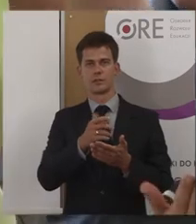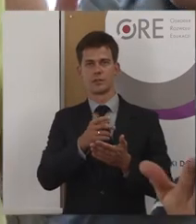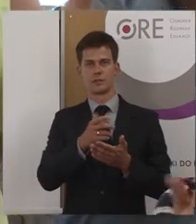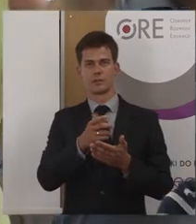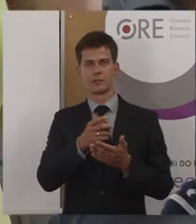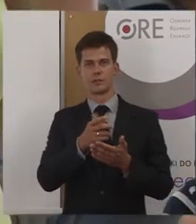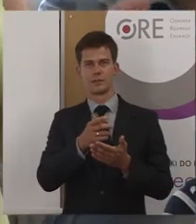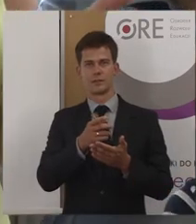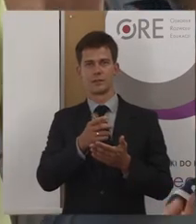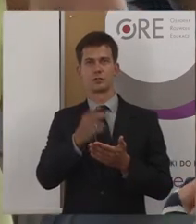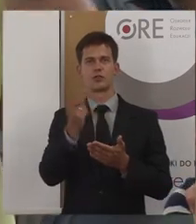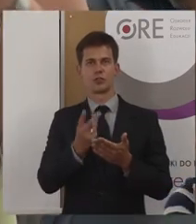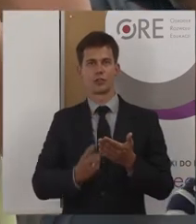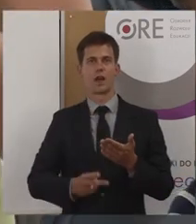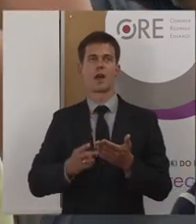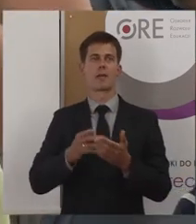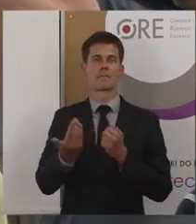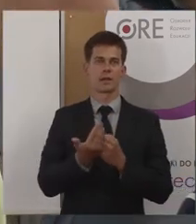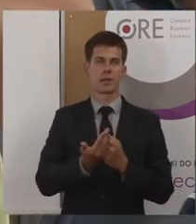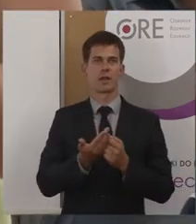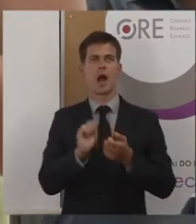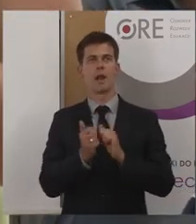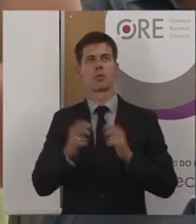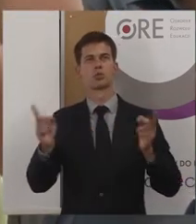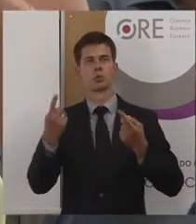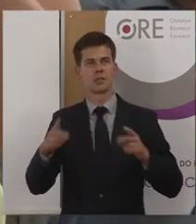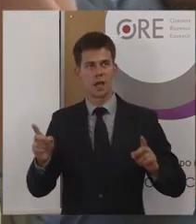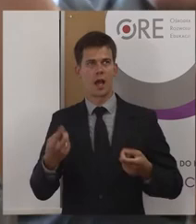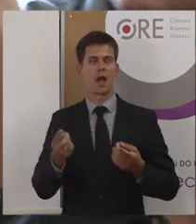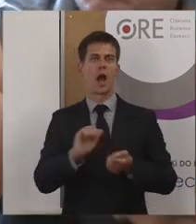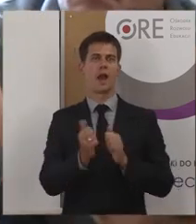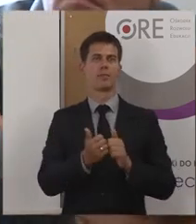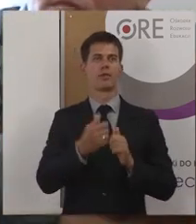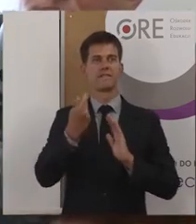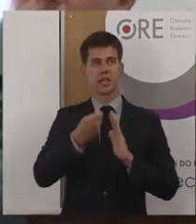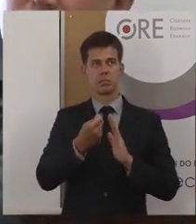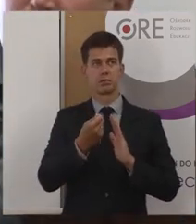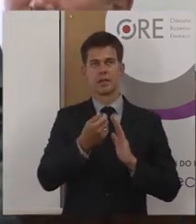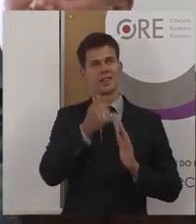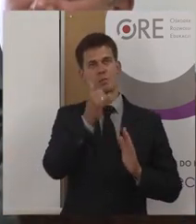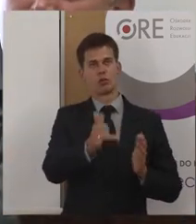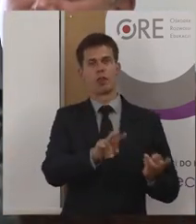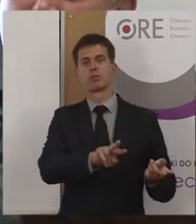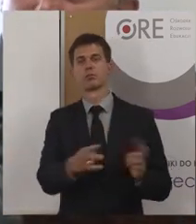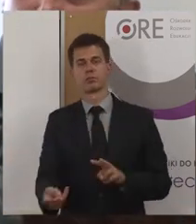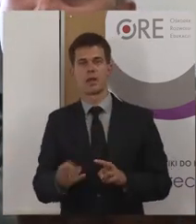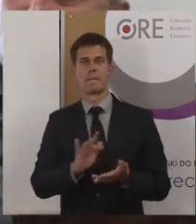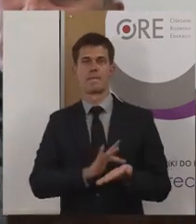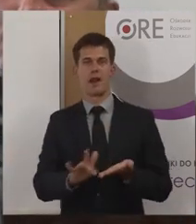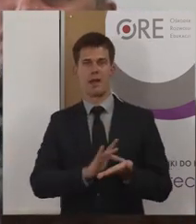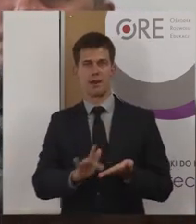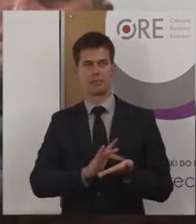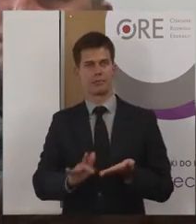specjalistyczną, chemiczną, matematyczną, muzyczną, przeczytać na linijce brajlowskiej bez przygotowania tego